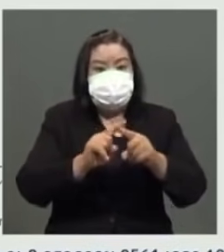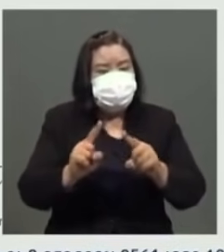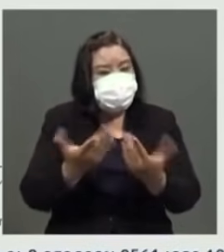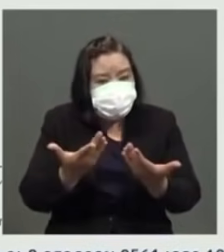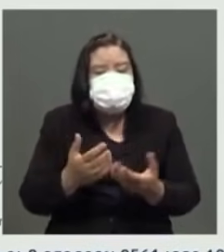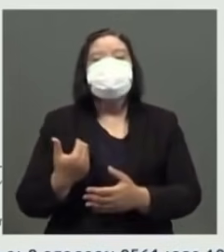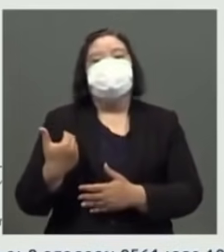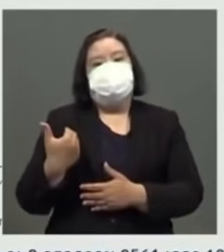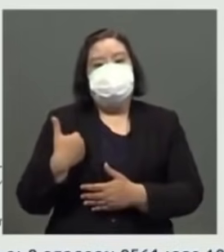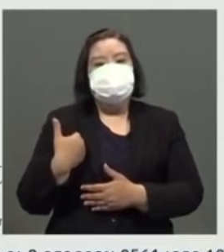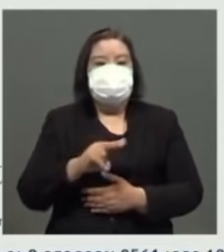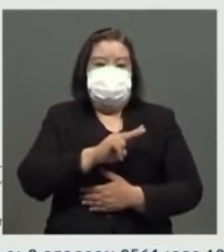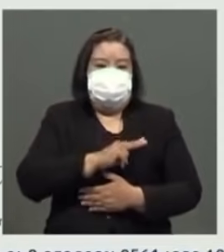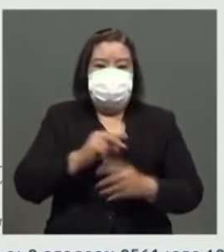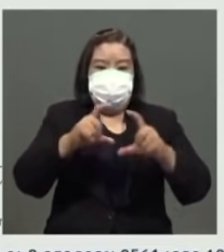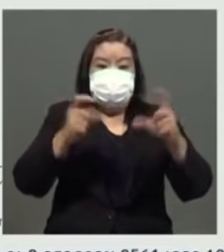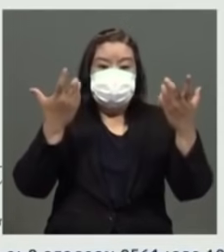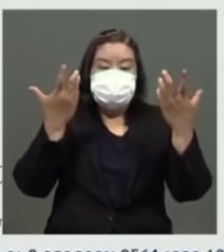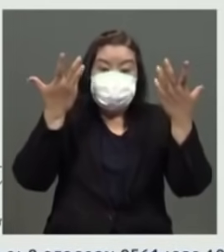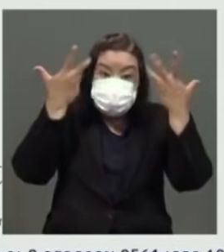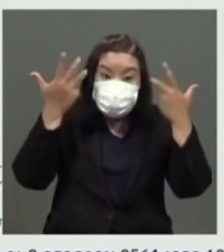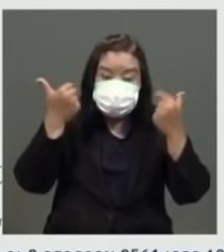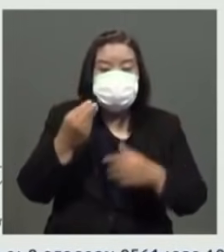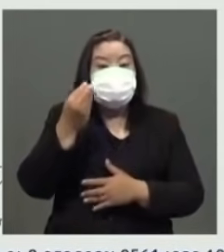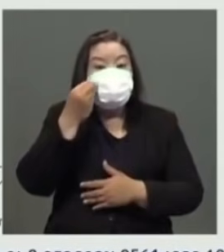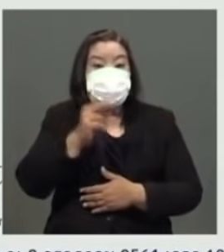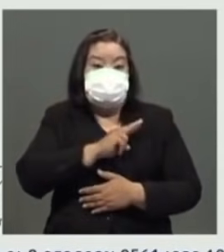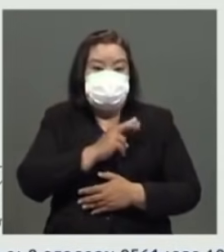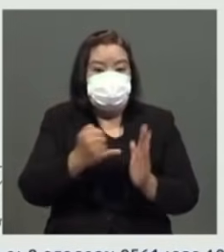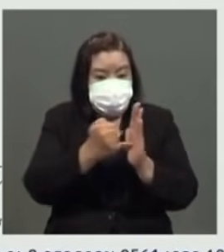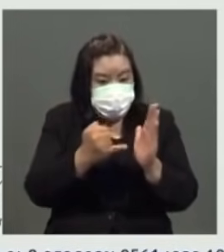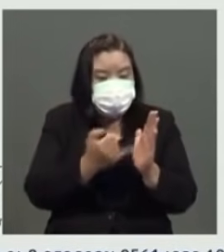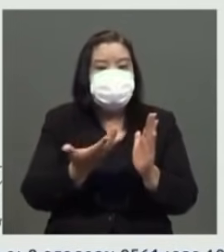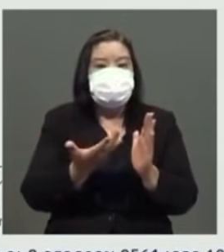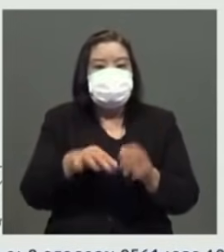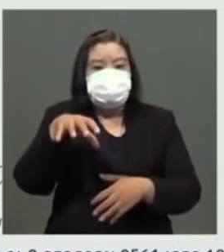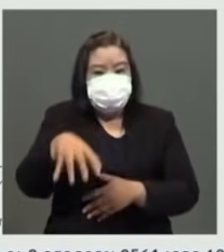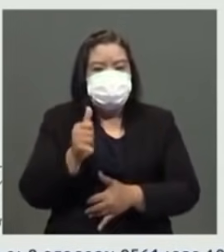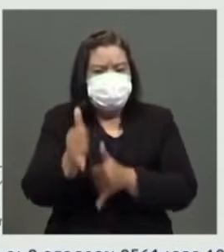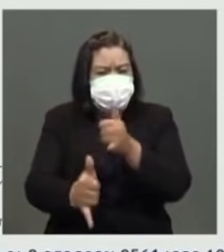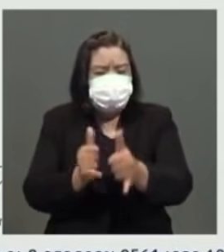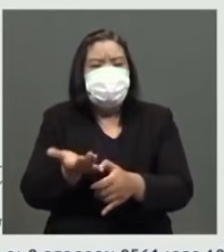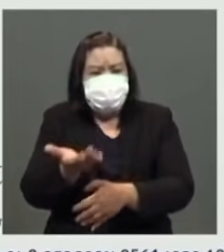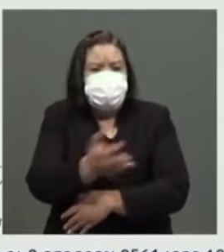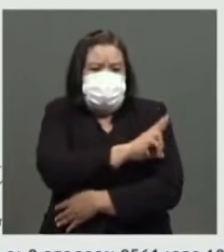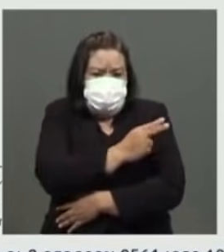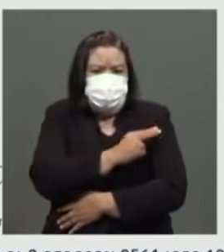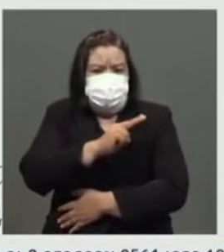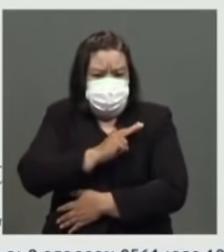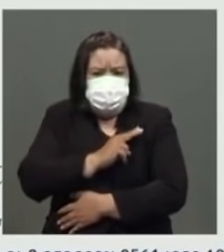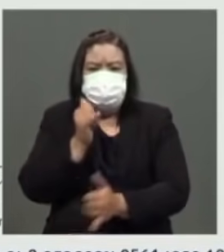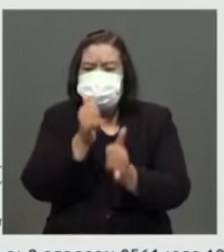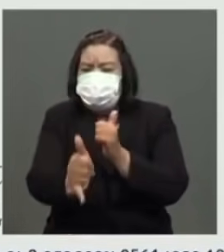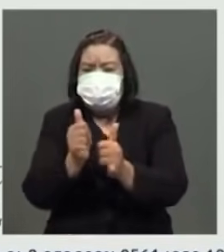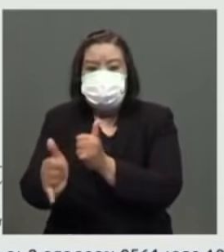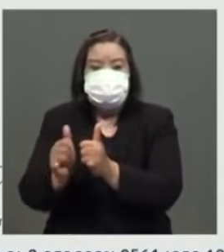กลับไปในบ้านของตัวเองนะครับเห็นภาพที่เขาขอไปรับการรักษาในโรงพยาบาลบ้านเกิดก็เห็นภ